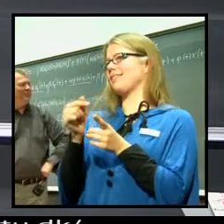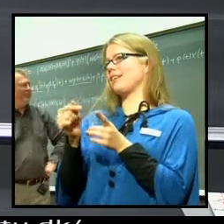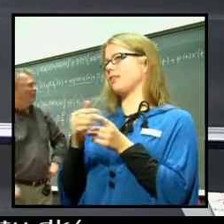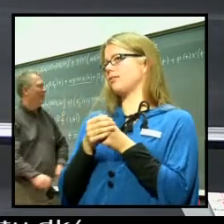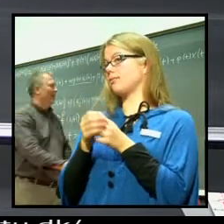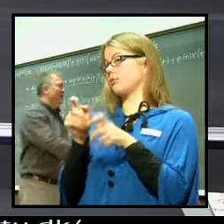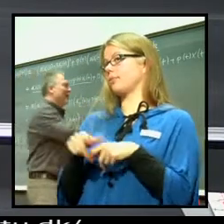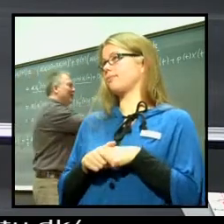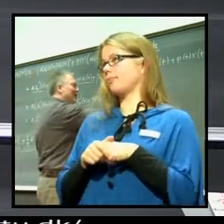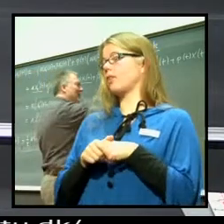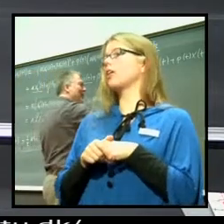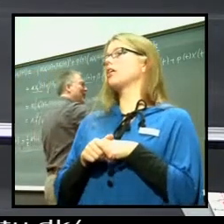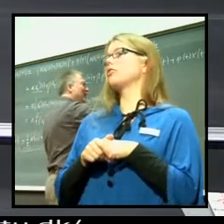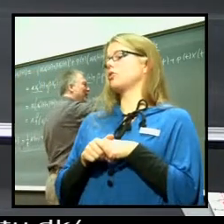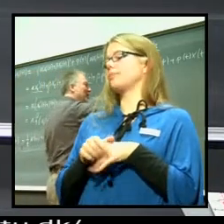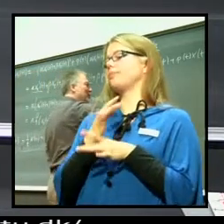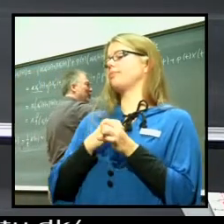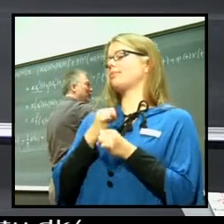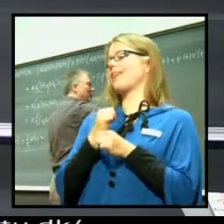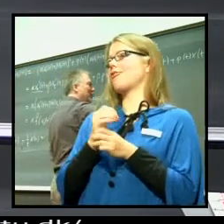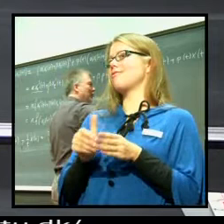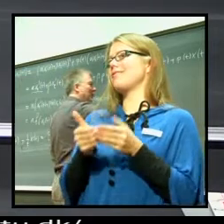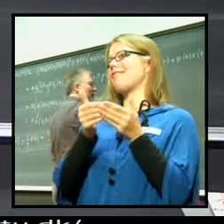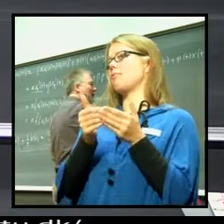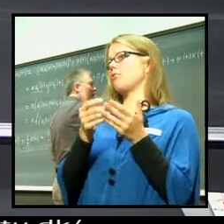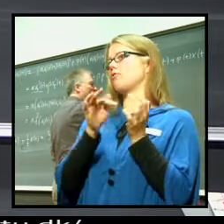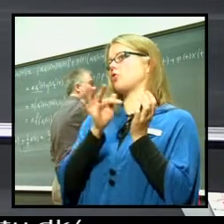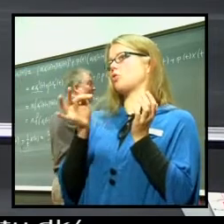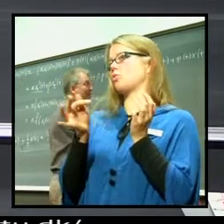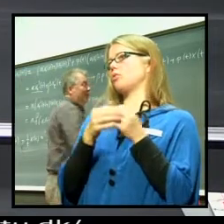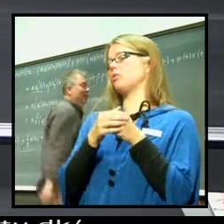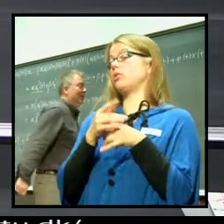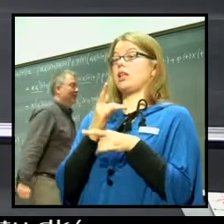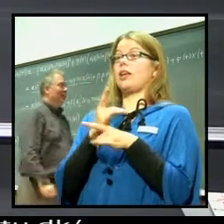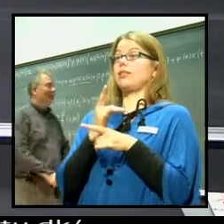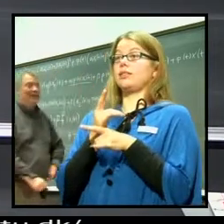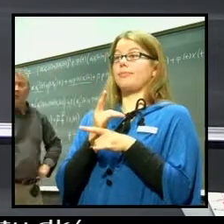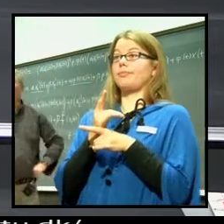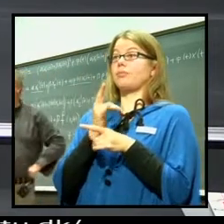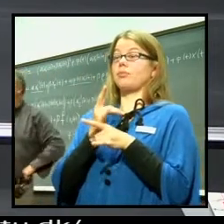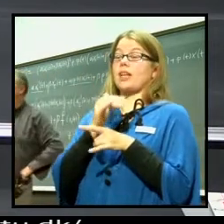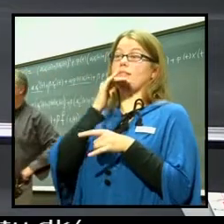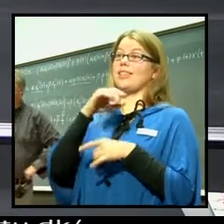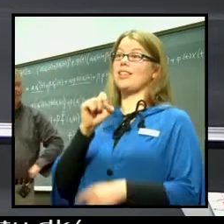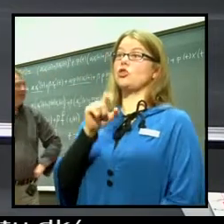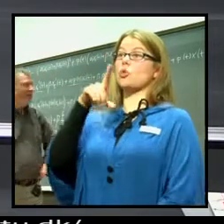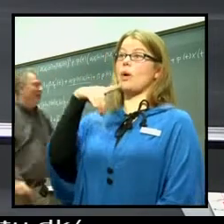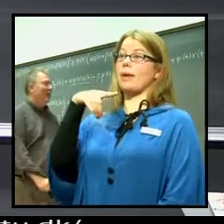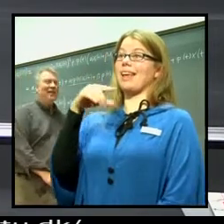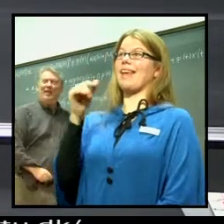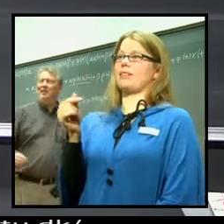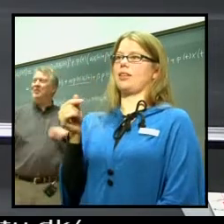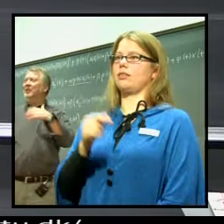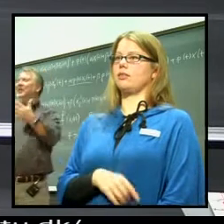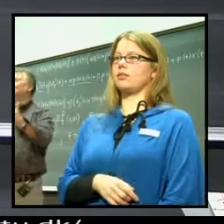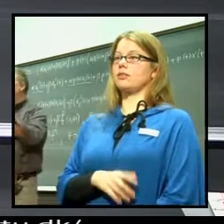Okay? Så jeg laver en hjælpefunktion, og den har altid heddet store p af t. Og